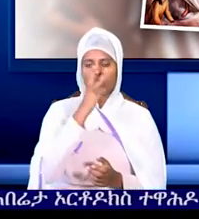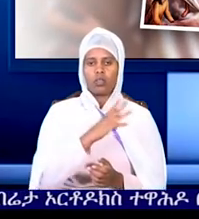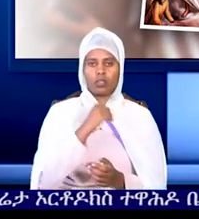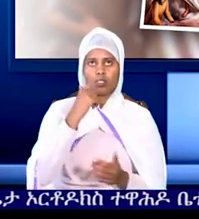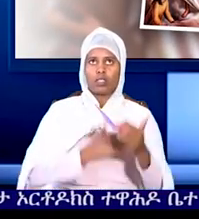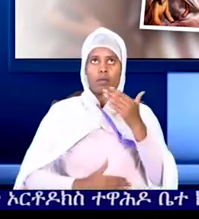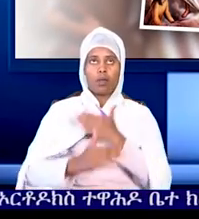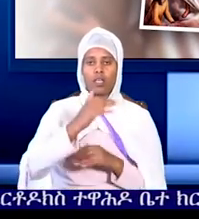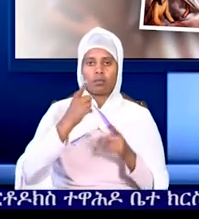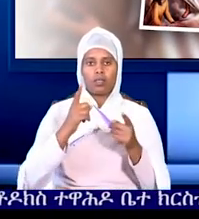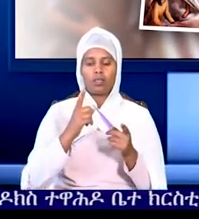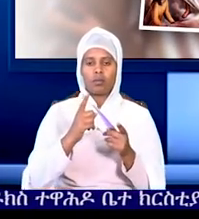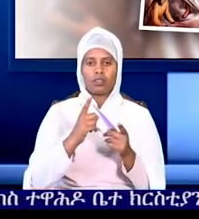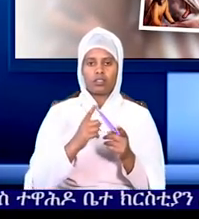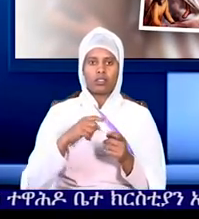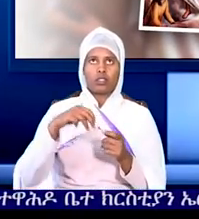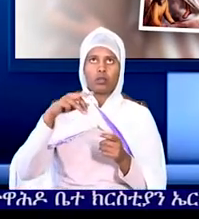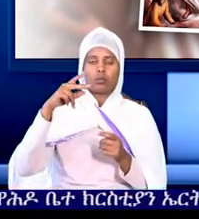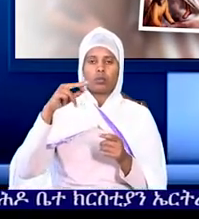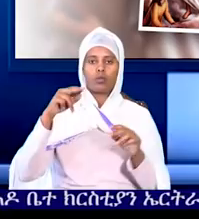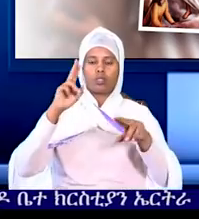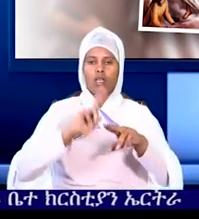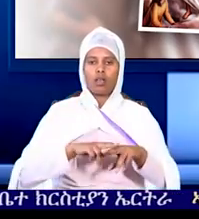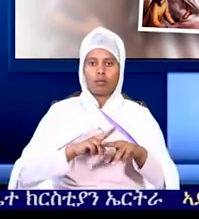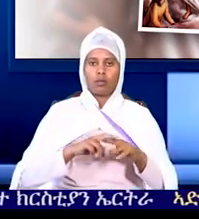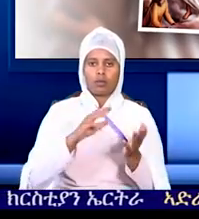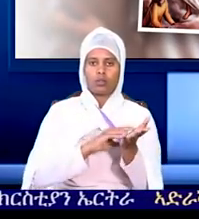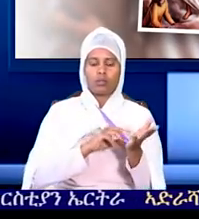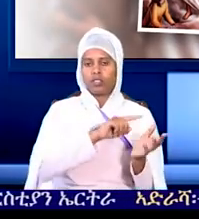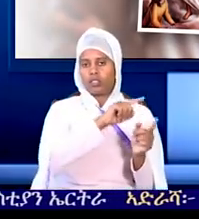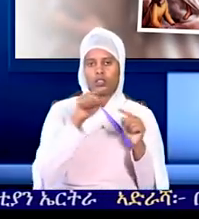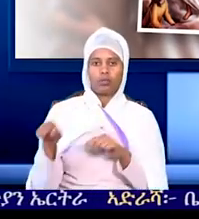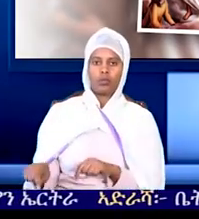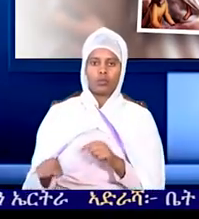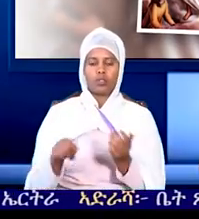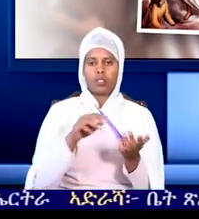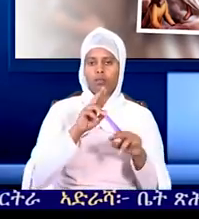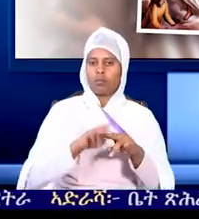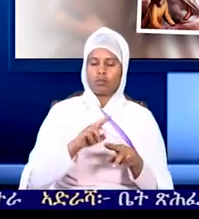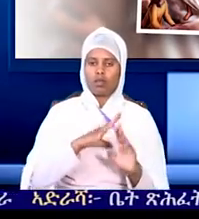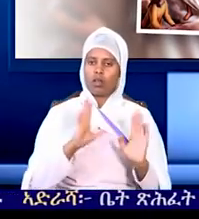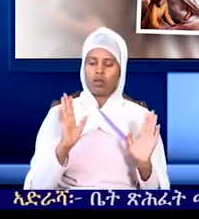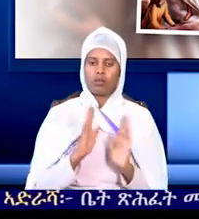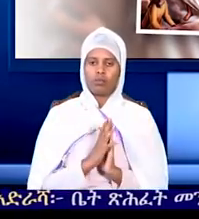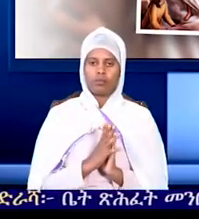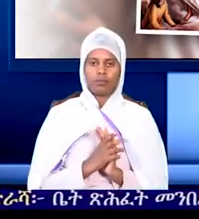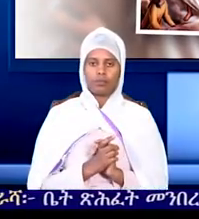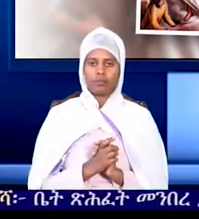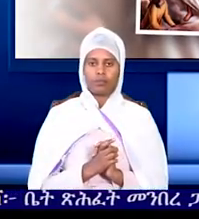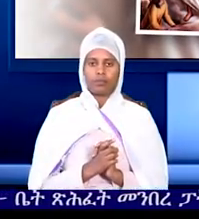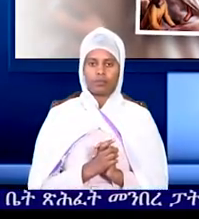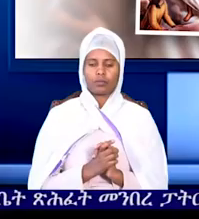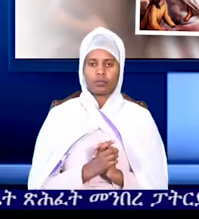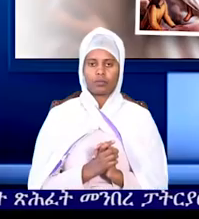ከምቲ ኣንቀፀ ብርሃን ገሊፅዎ ዘሎ ሰማያት እንተተደየቡ ቶም መላእክቲ ኣብ መንበሩ ምድሪ እንተወረሩ ኣብ መንበሩ